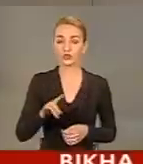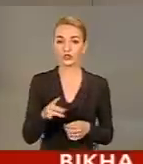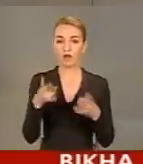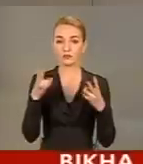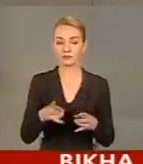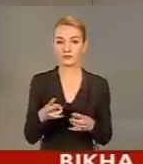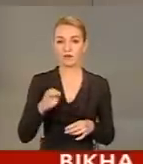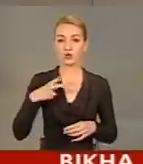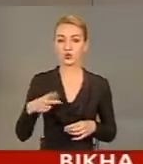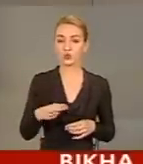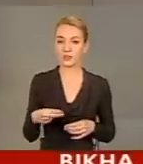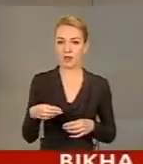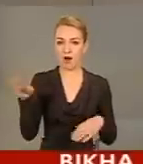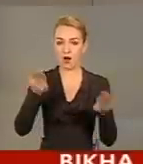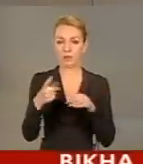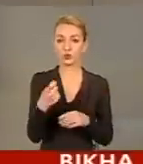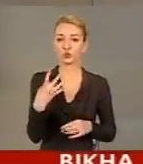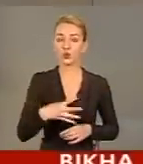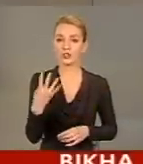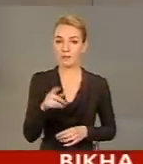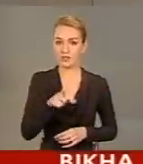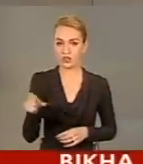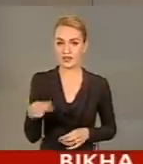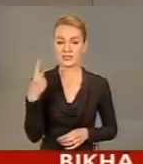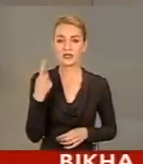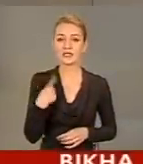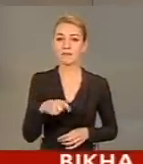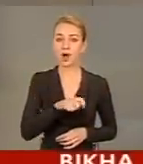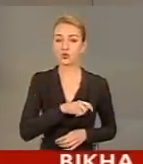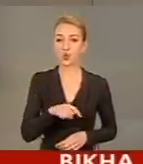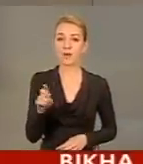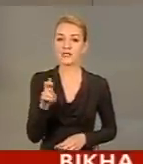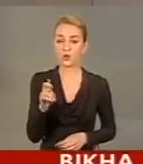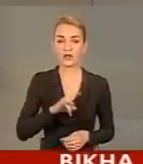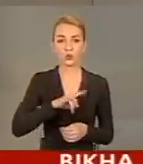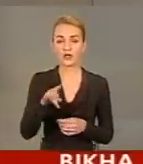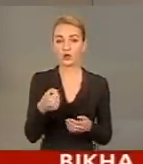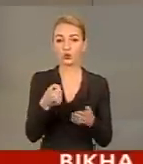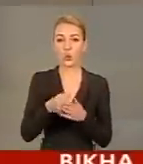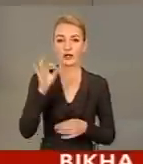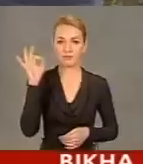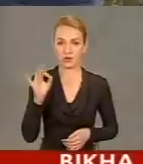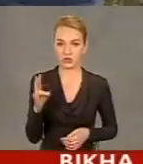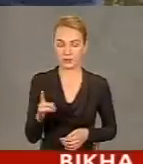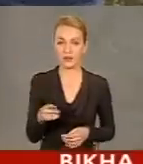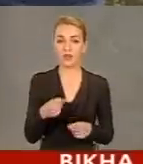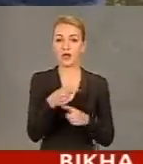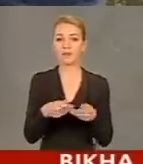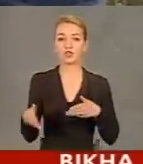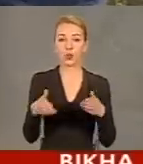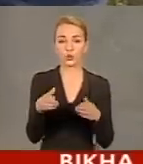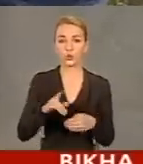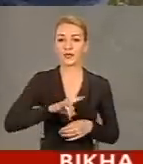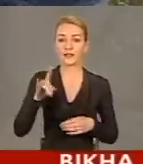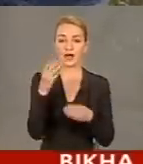Альпах. 144 пасажири і 6 членів екіпажу з іспанської Барселони не долетіли до німецького Дюссельдорфа. На півшляху літак зник